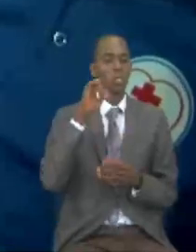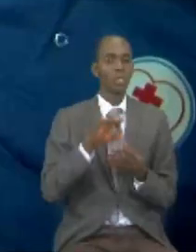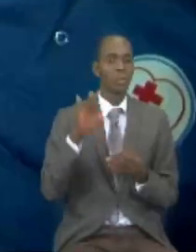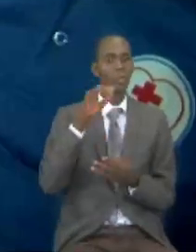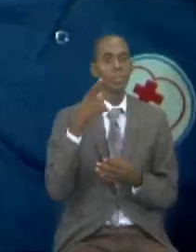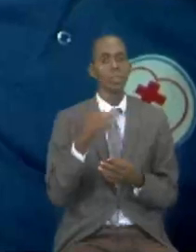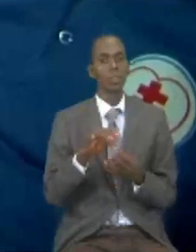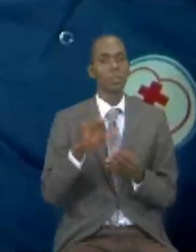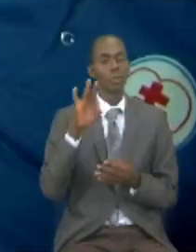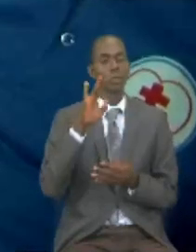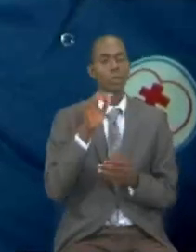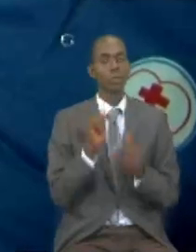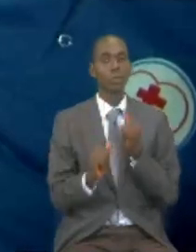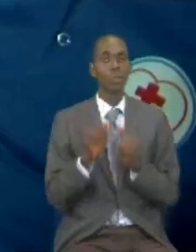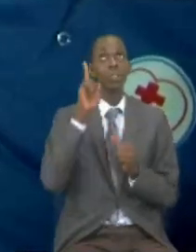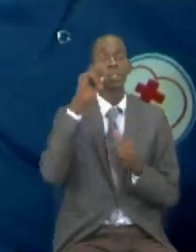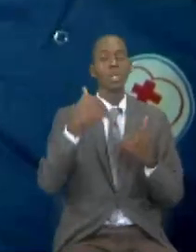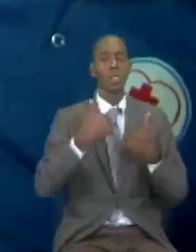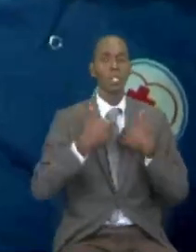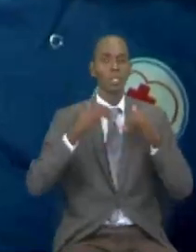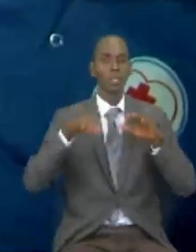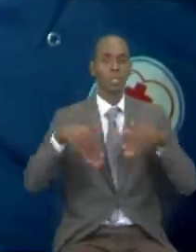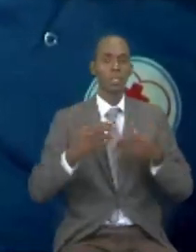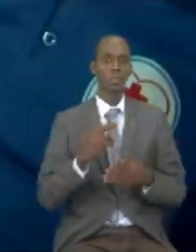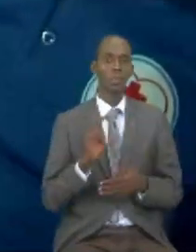donné. L'Esprit qu'il nous a donné.